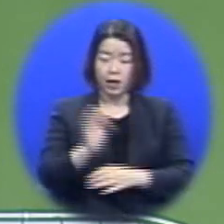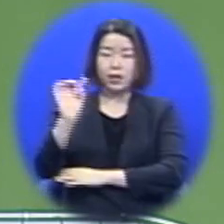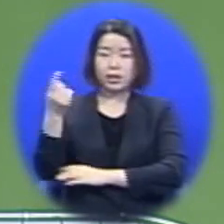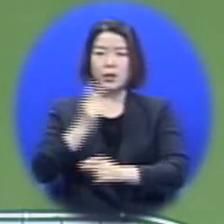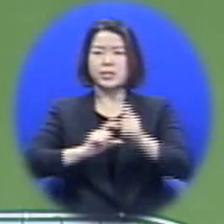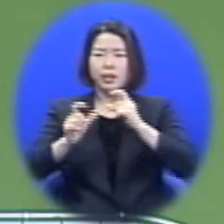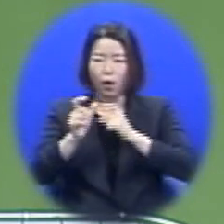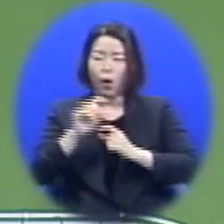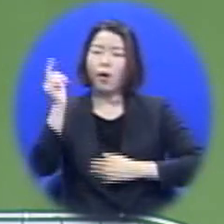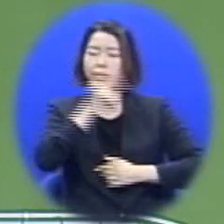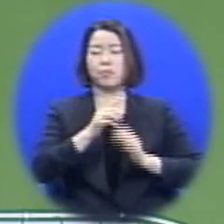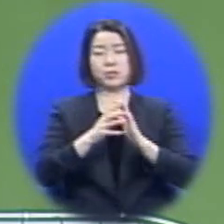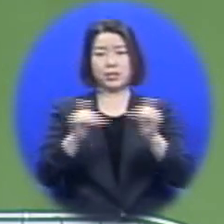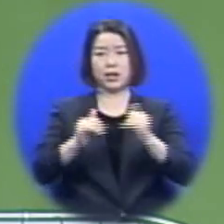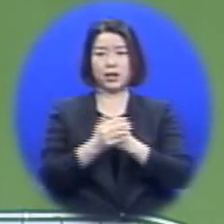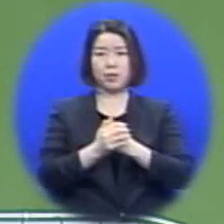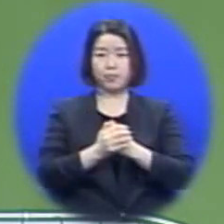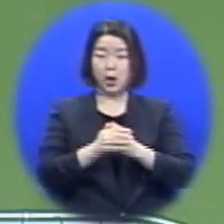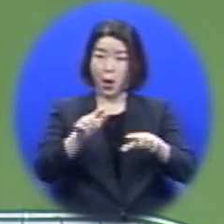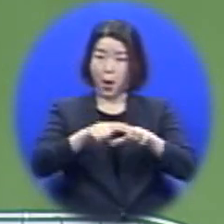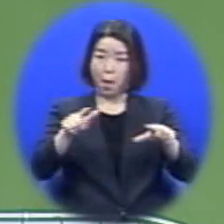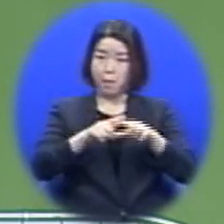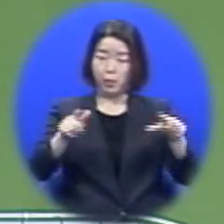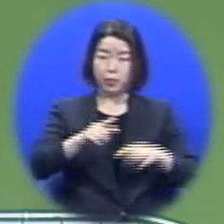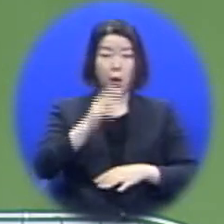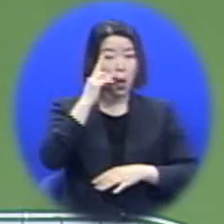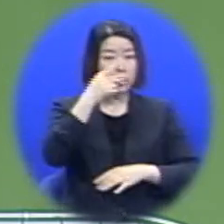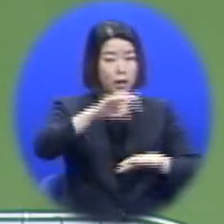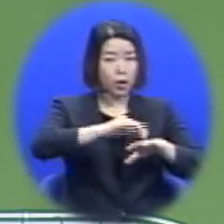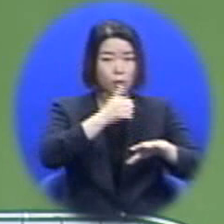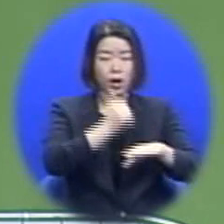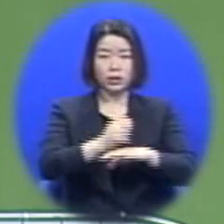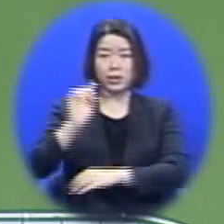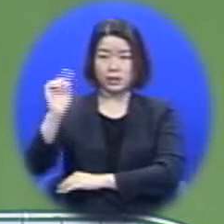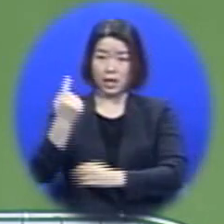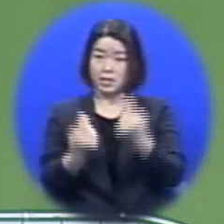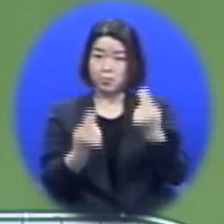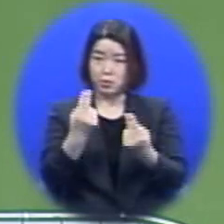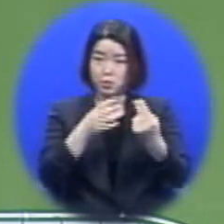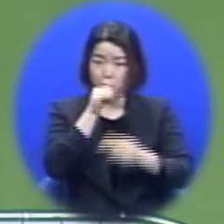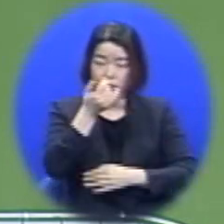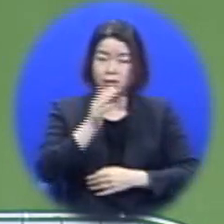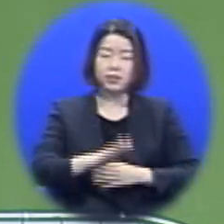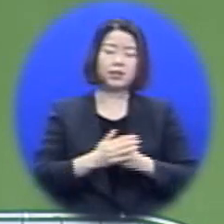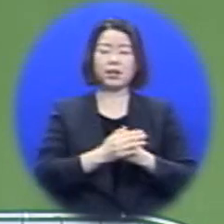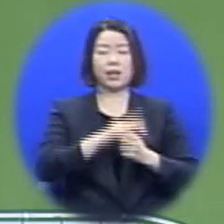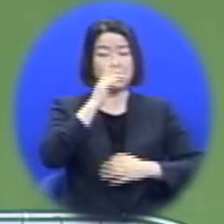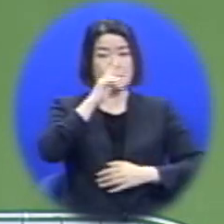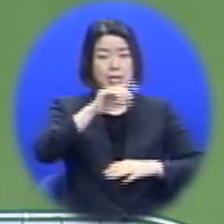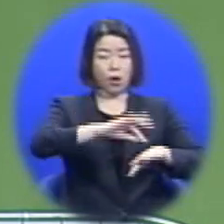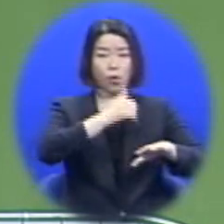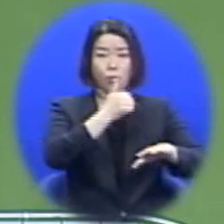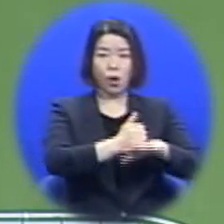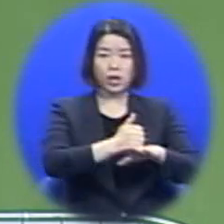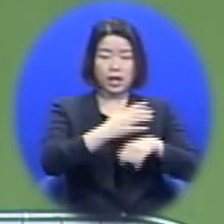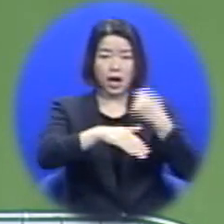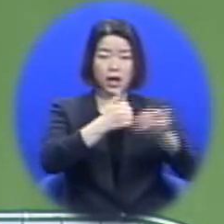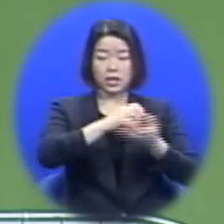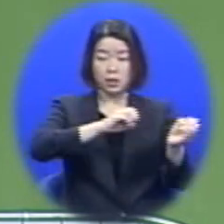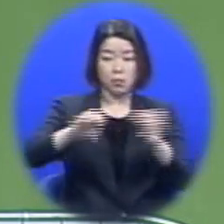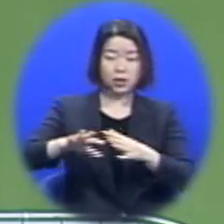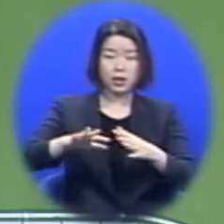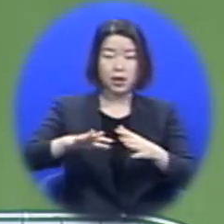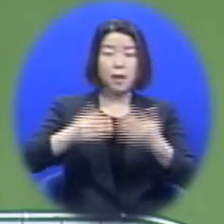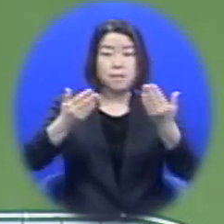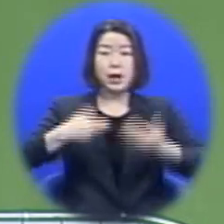사람입니다. 흔히 사울왕과 다윗을 비교하지만 사울왕이 하나님 앞에 버림받은 죄는 아말렉과 전쟁할